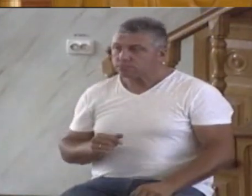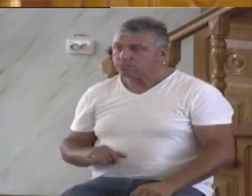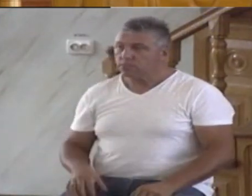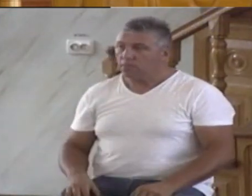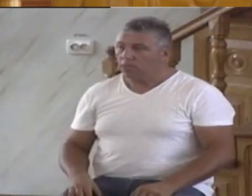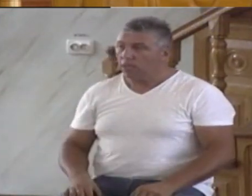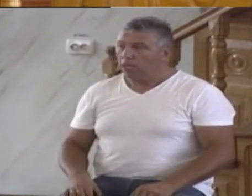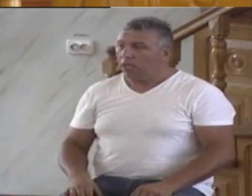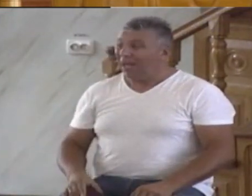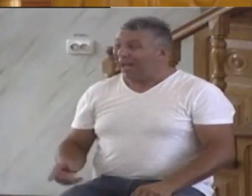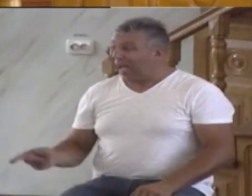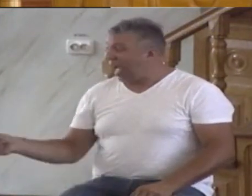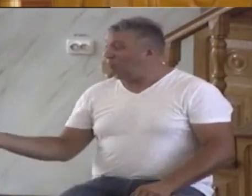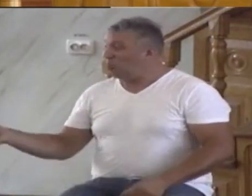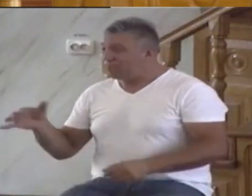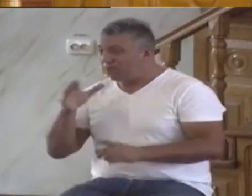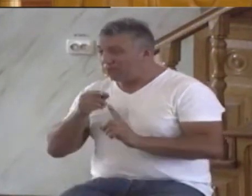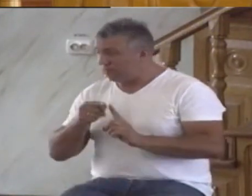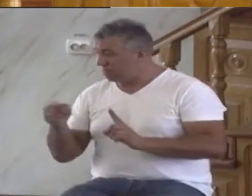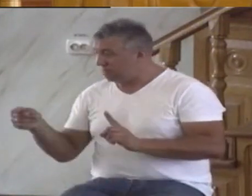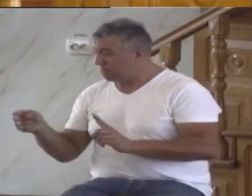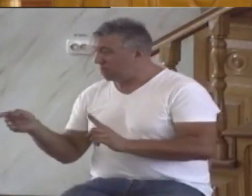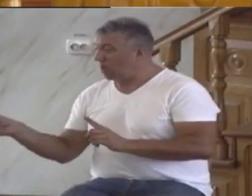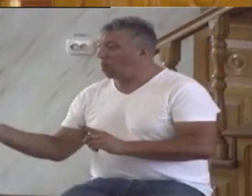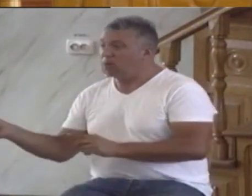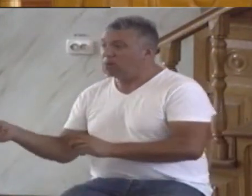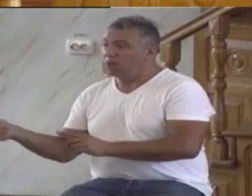Но тишина в камере.